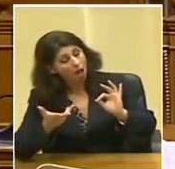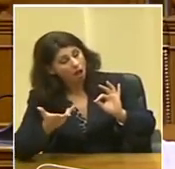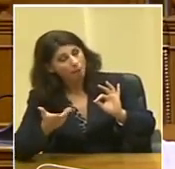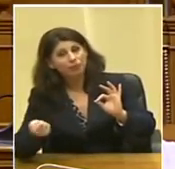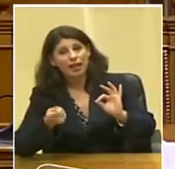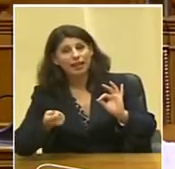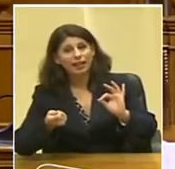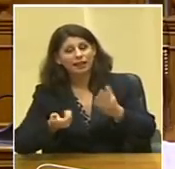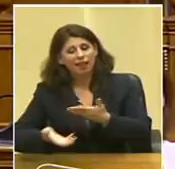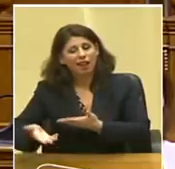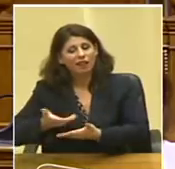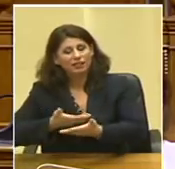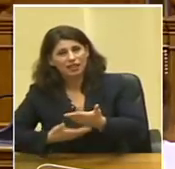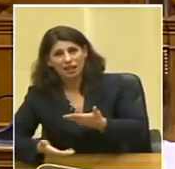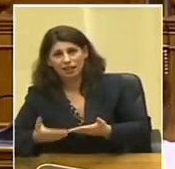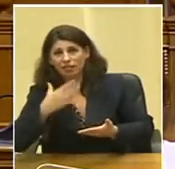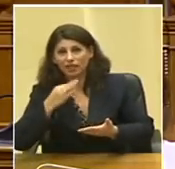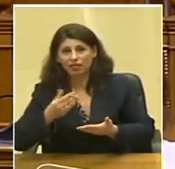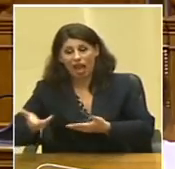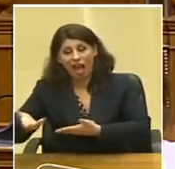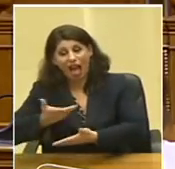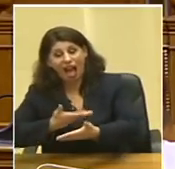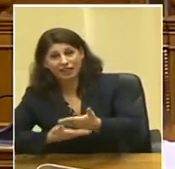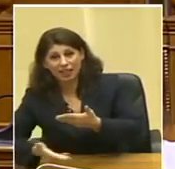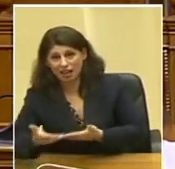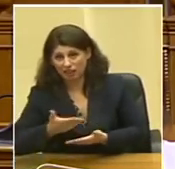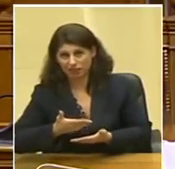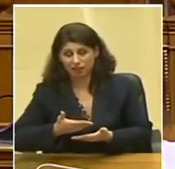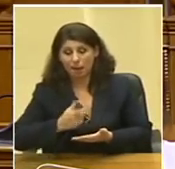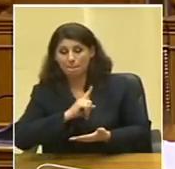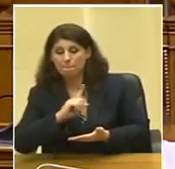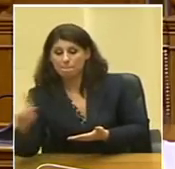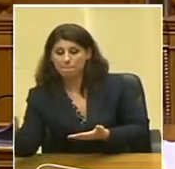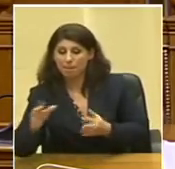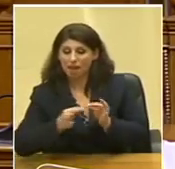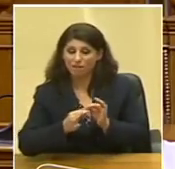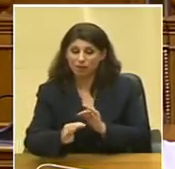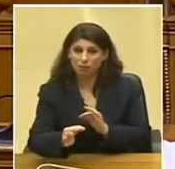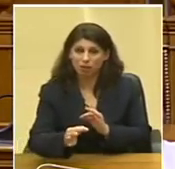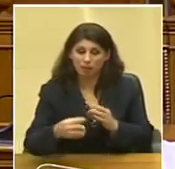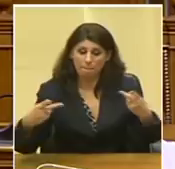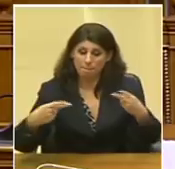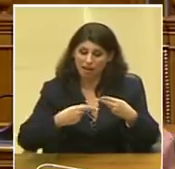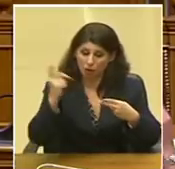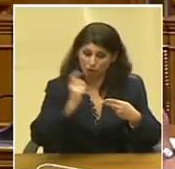και συναλλαγή, αντάλλαξε την μη εφαρμογή των περικοπών στις